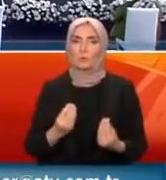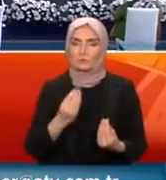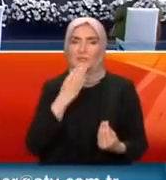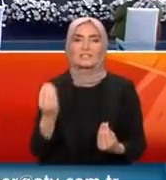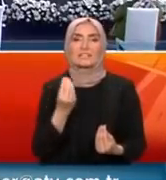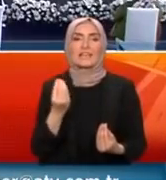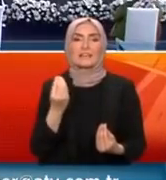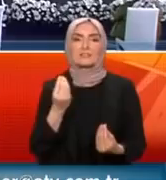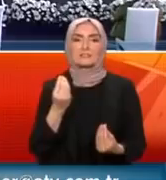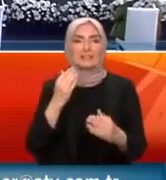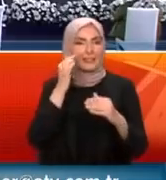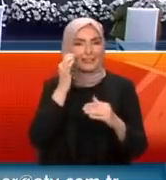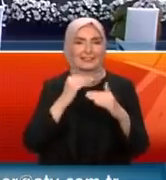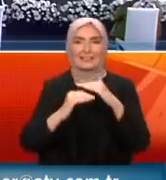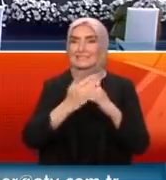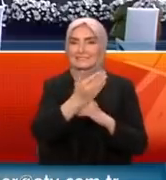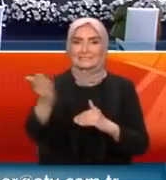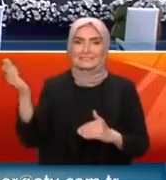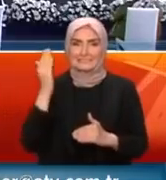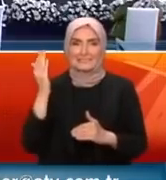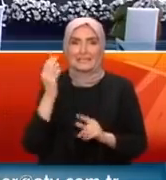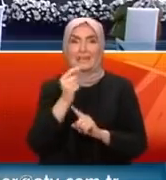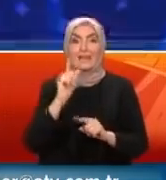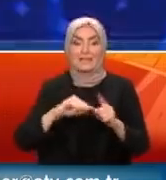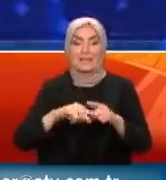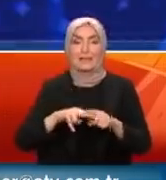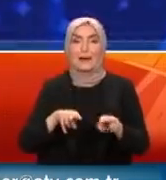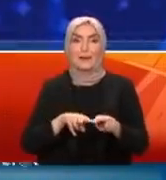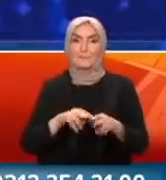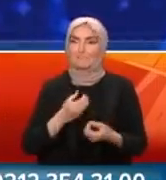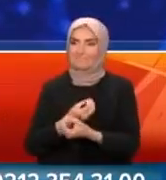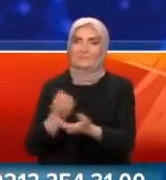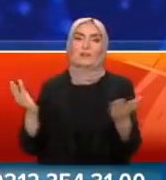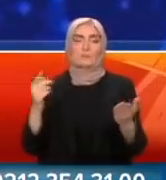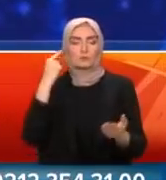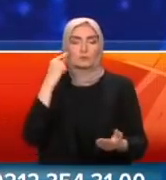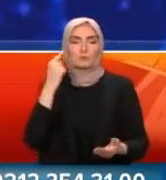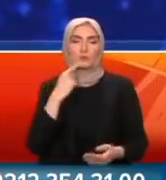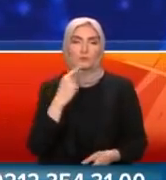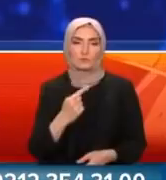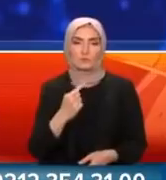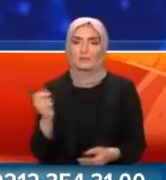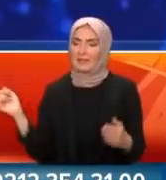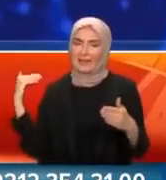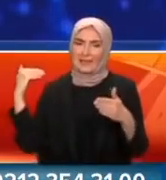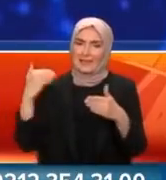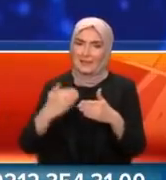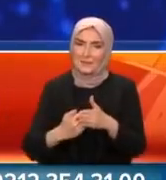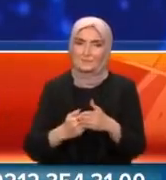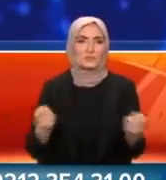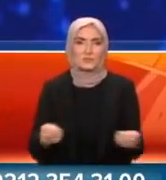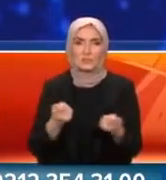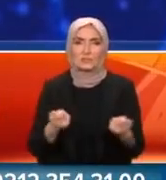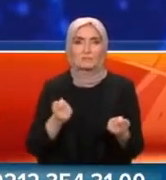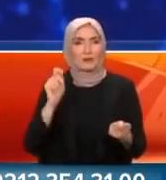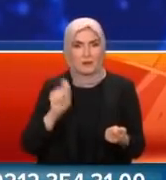asılı yapacağına inanıyorum şu ana kadar emeği geçenleri ve bundan sonraki aşamalarda